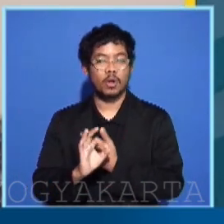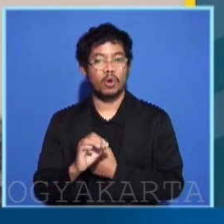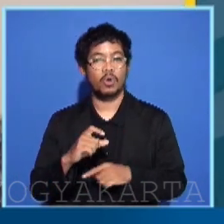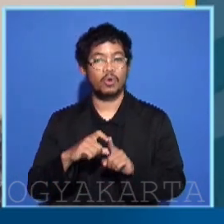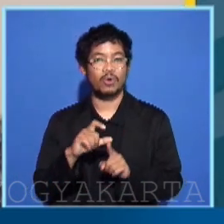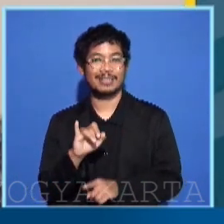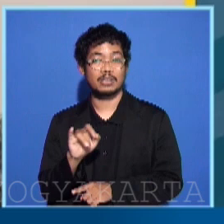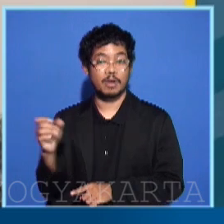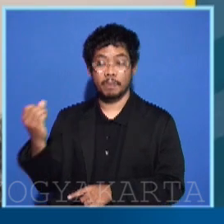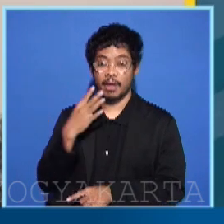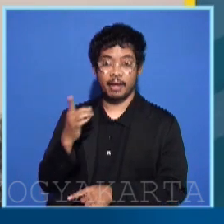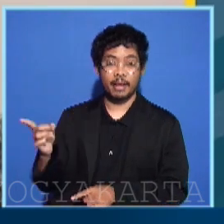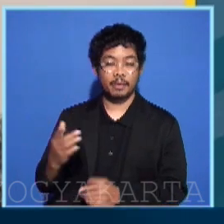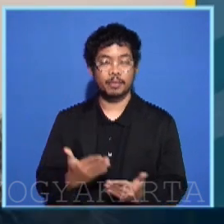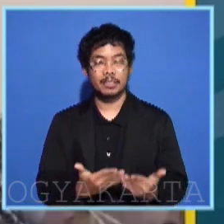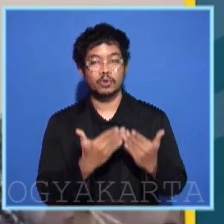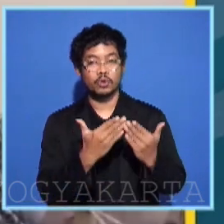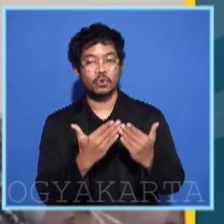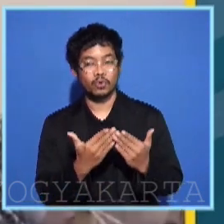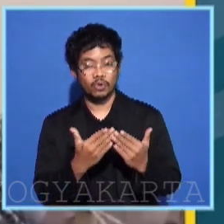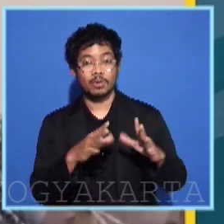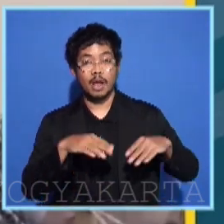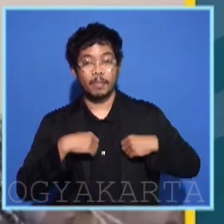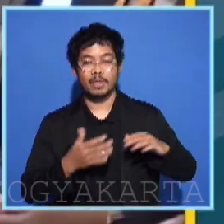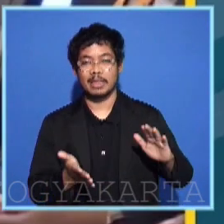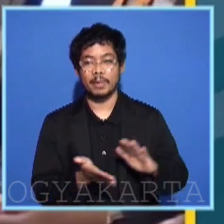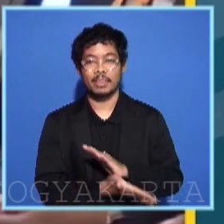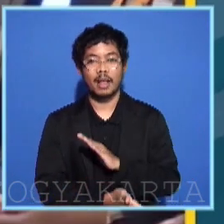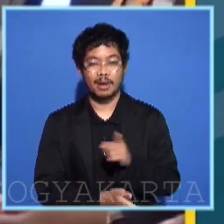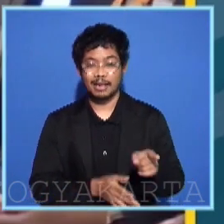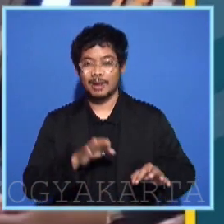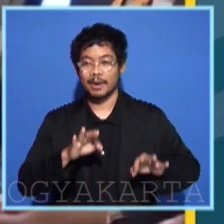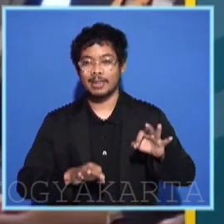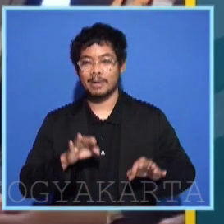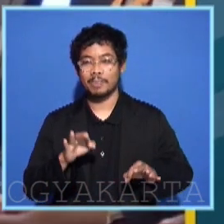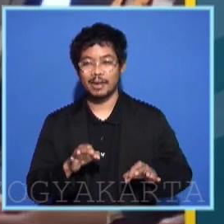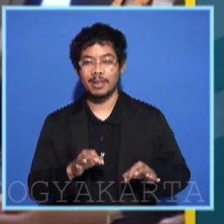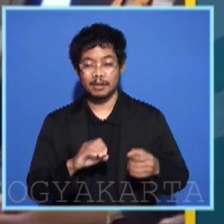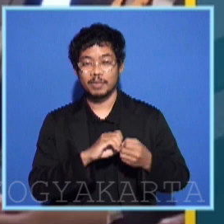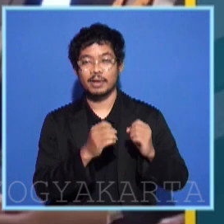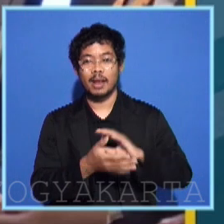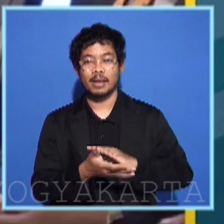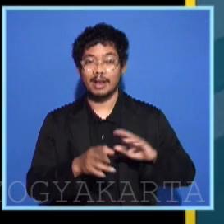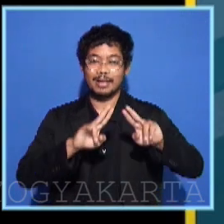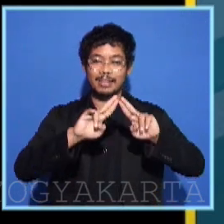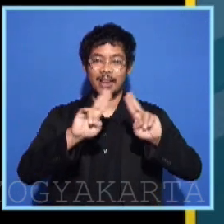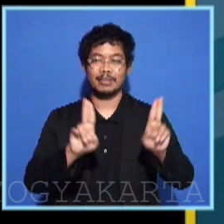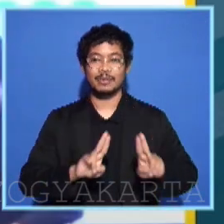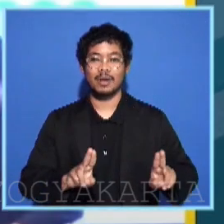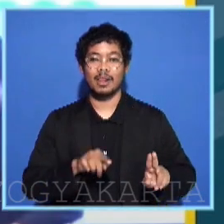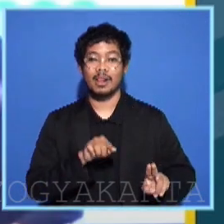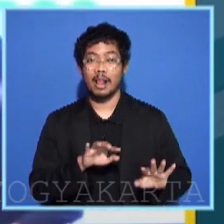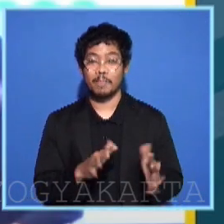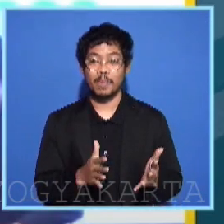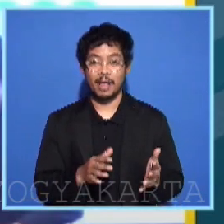pihaknya merasa bersyukur karena dipercaya dalam menggelar manajemen bencana kesehatan tingkat internasional serta ASEAN karena bagian dari